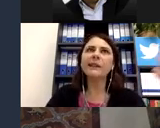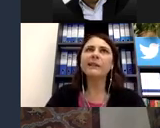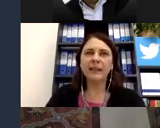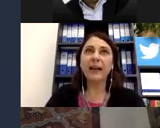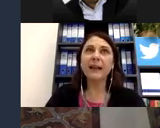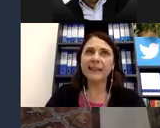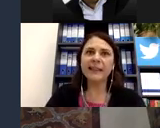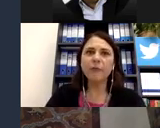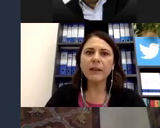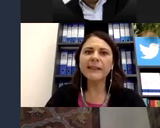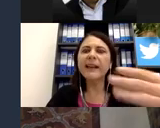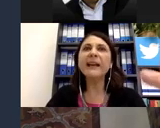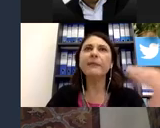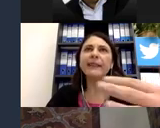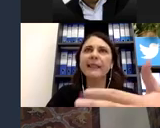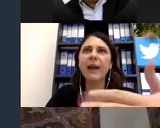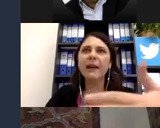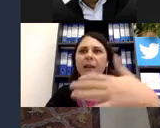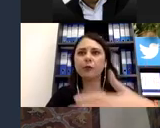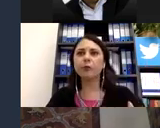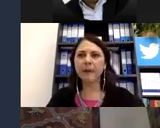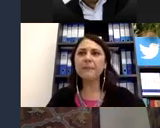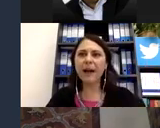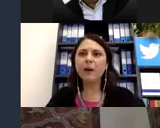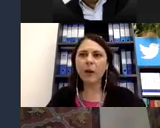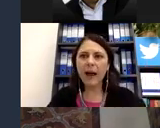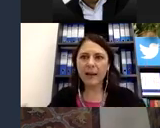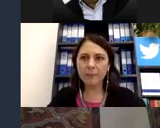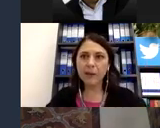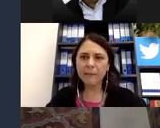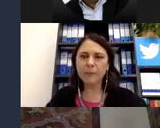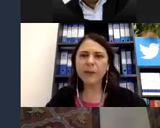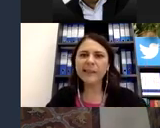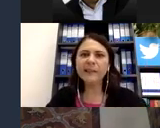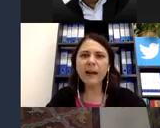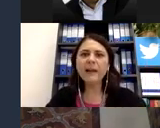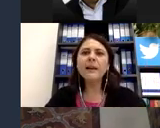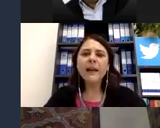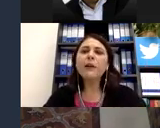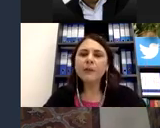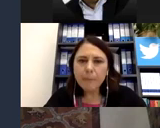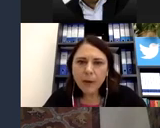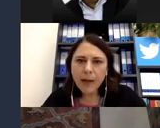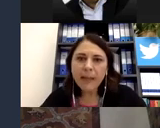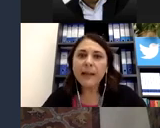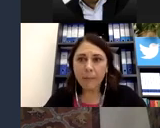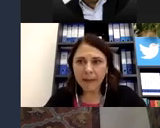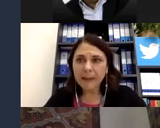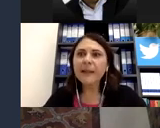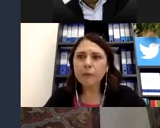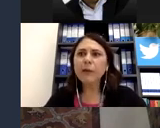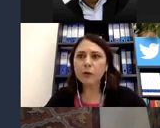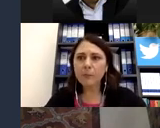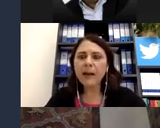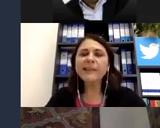all'acquisizione della crisis awareness a diversi livelli che sono prima locali e poi sempre più nazionali e contemporaneamente a